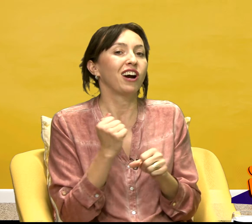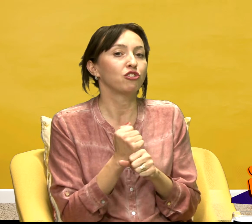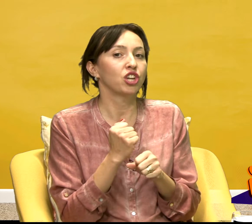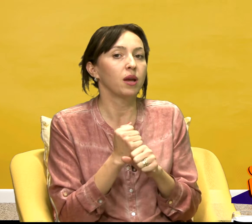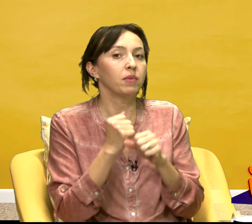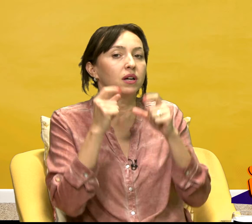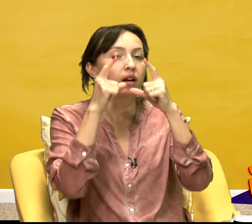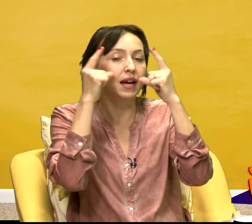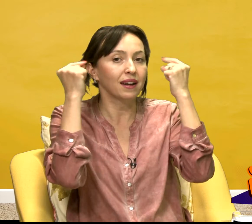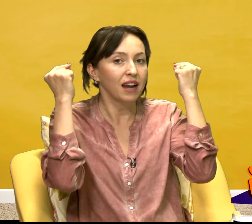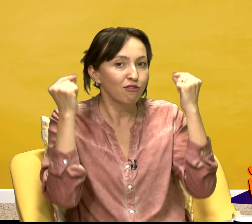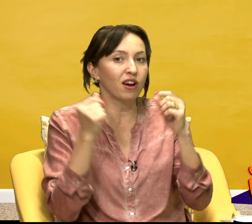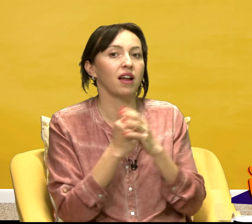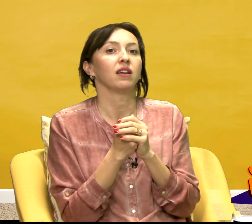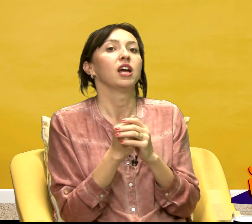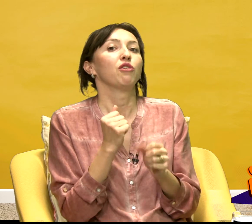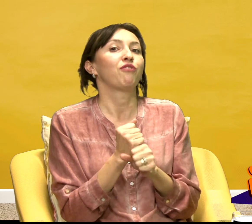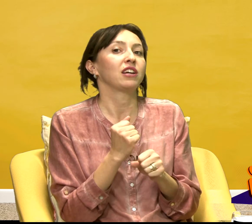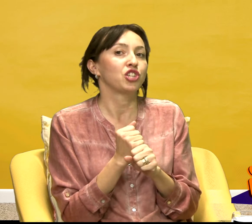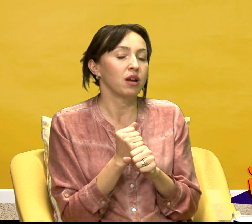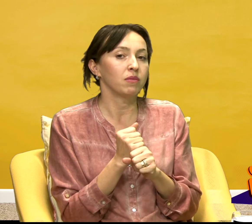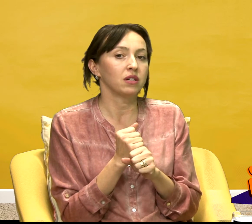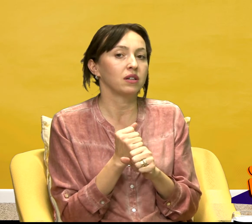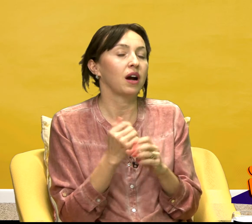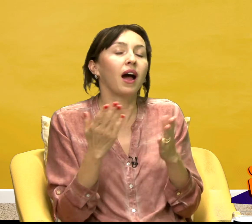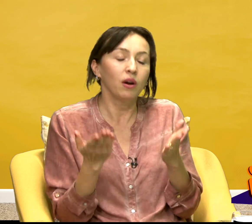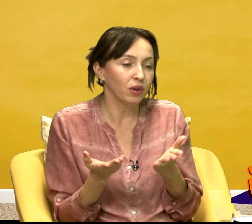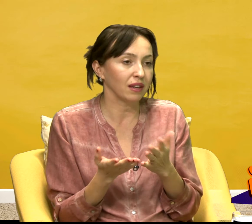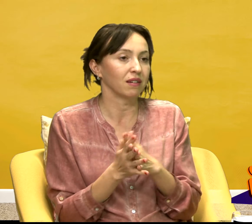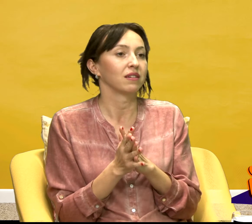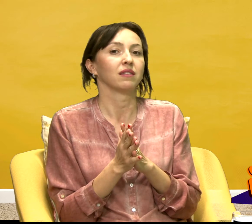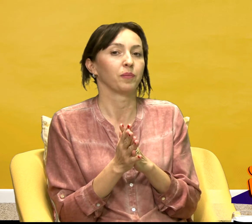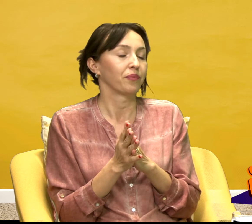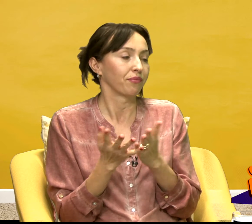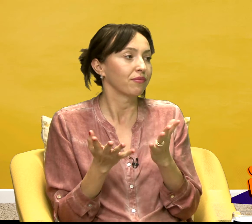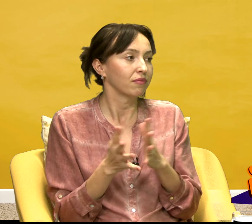Mai facem carnaval, facem Halloween.